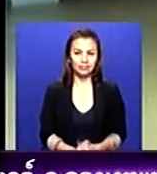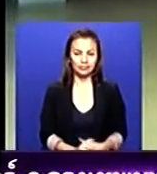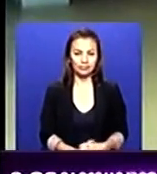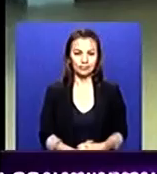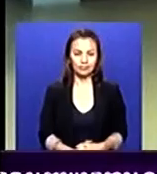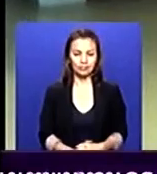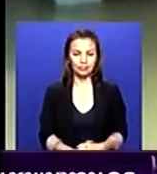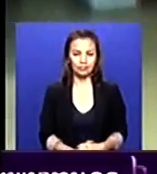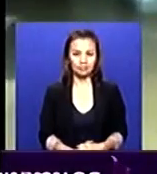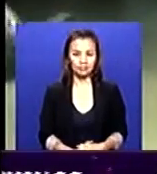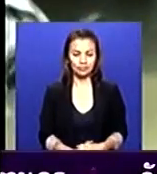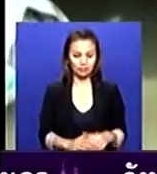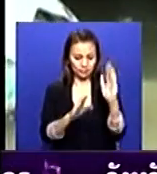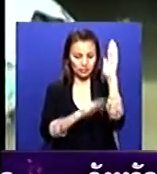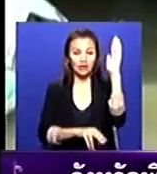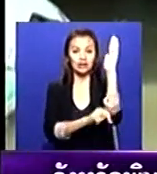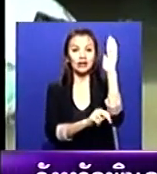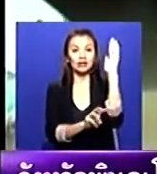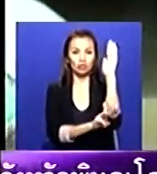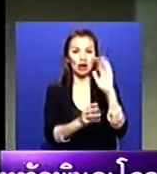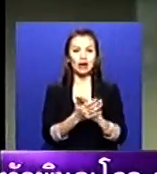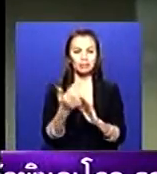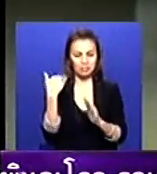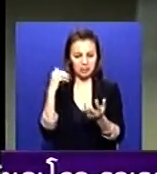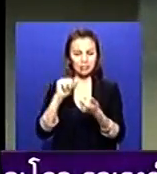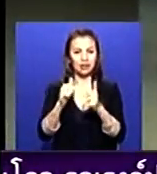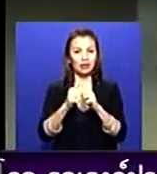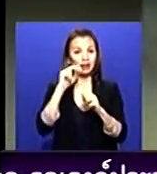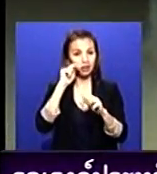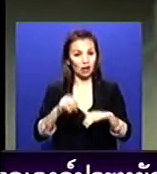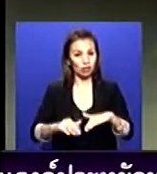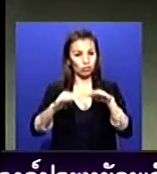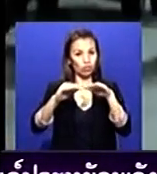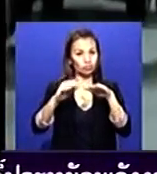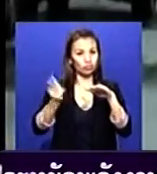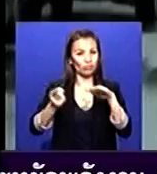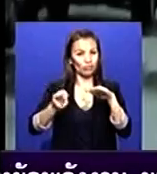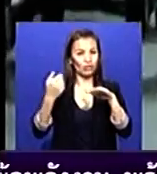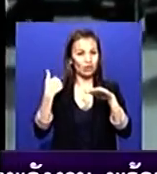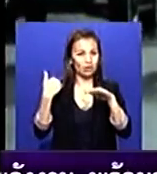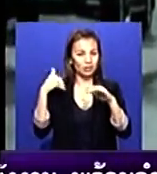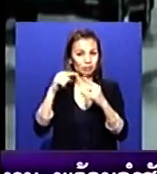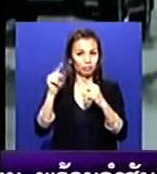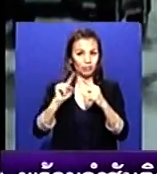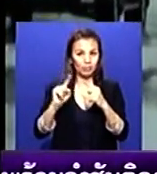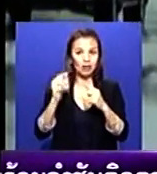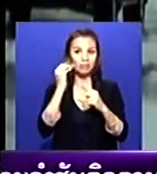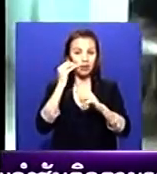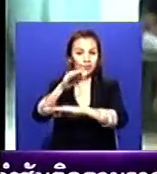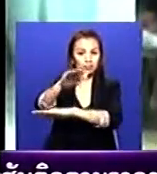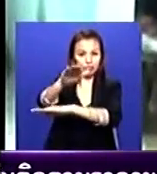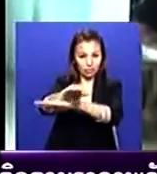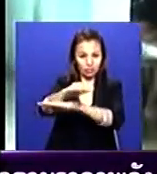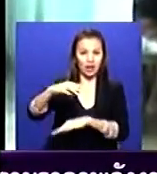เช่นเดียวกับที่จังหวัดนราธิวาสนะคะหลายจุดยังคงประสบปัญหาน้ำท่วมขังโดยเฉพาะที่แยกบ้านมะนังตายออำเภอเมื